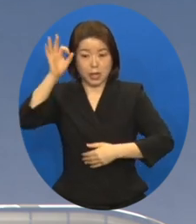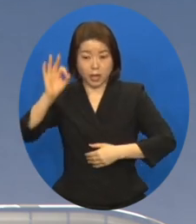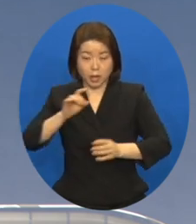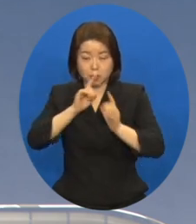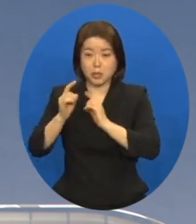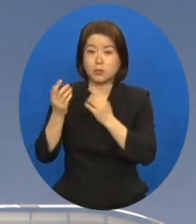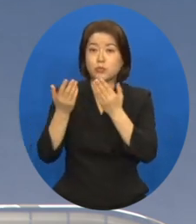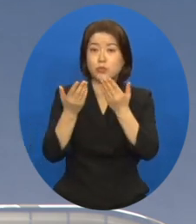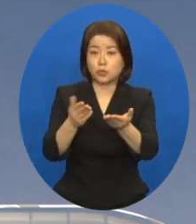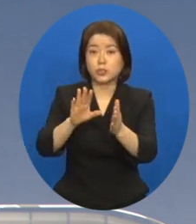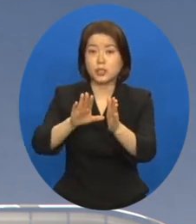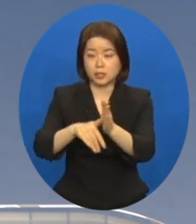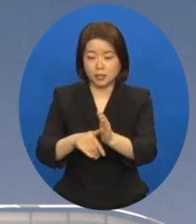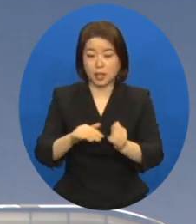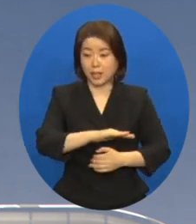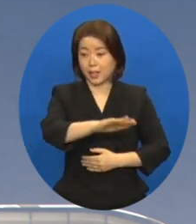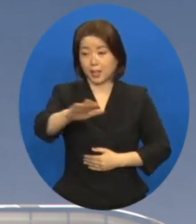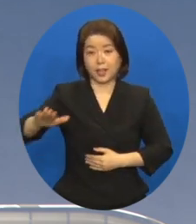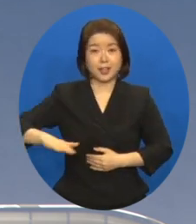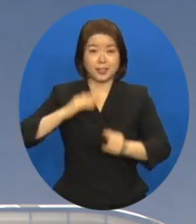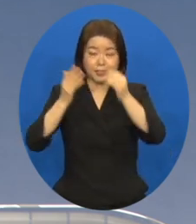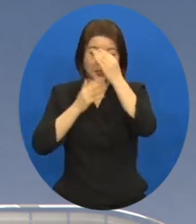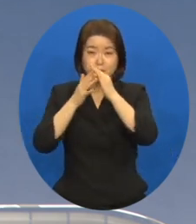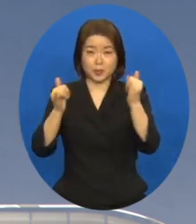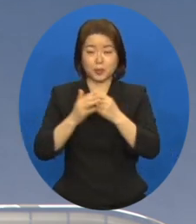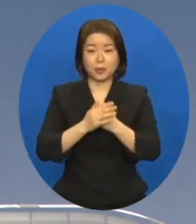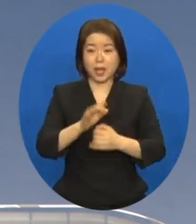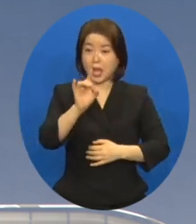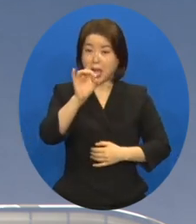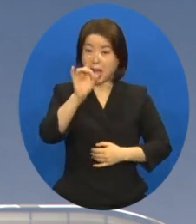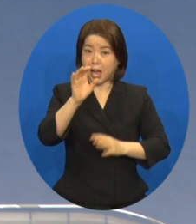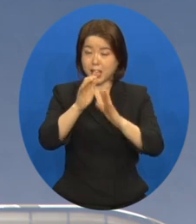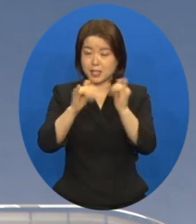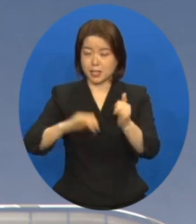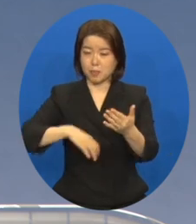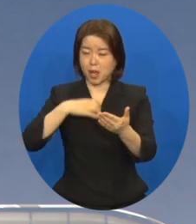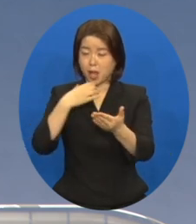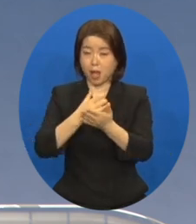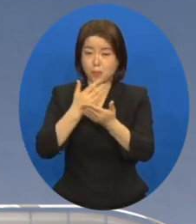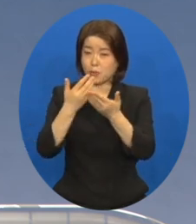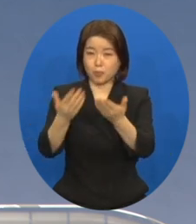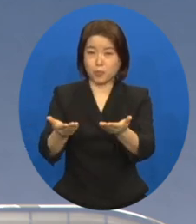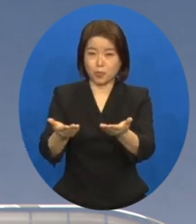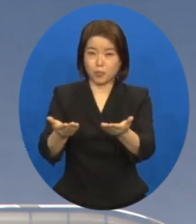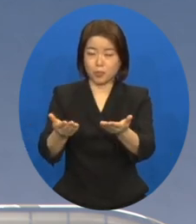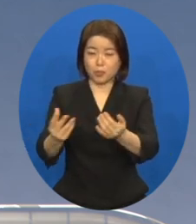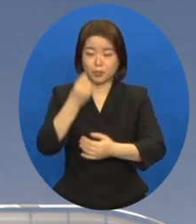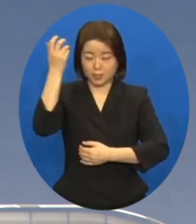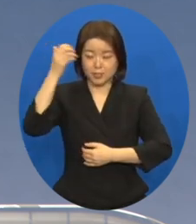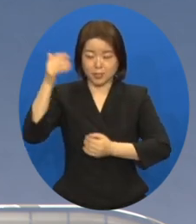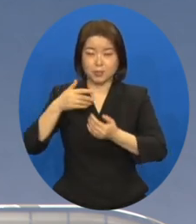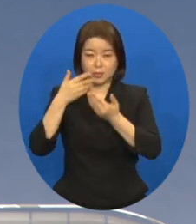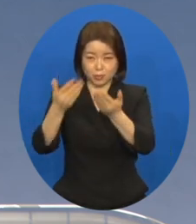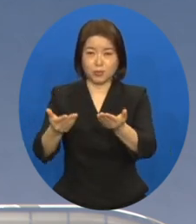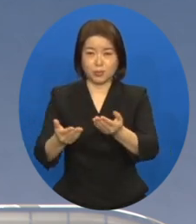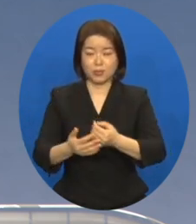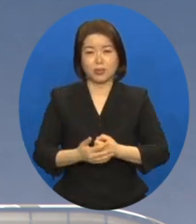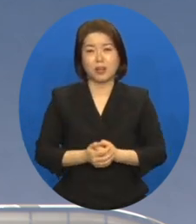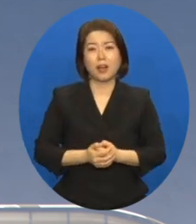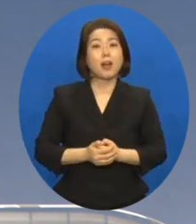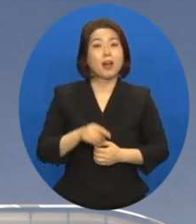때 그 성도 중에 한 사람에게 감동을 주십니다. 성령께서. 그래서